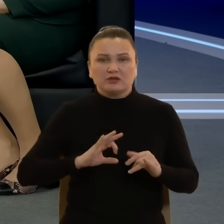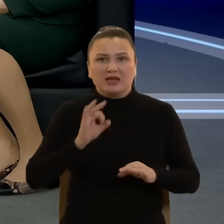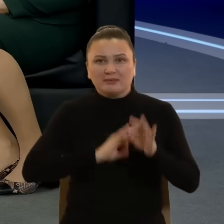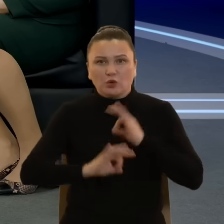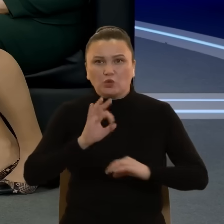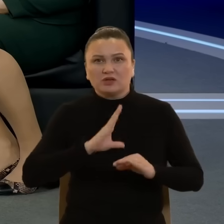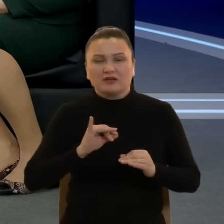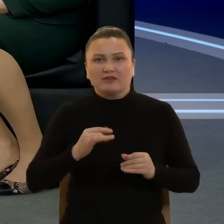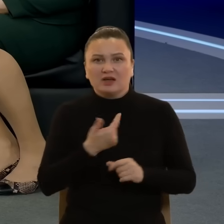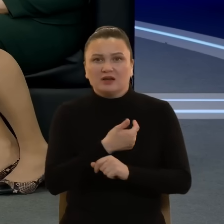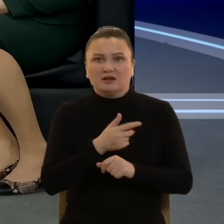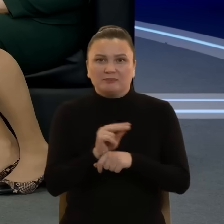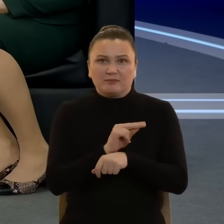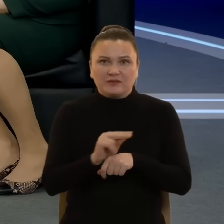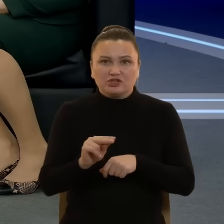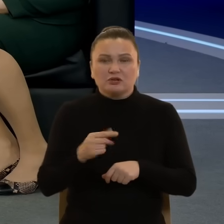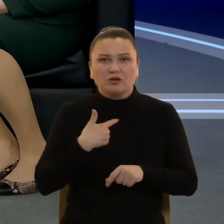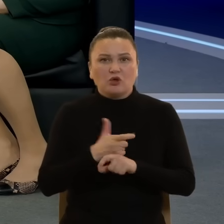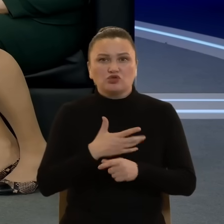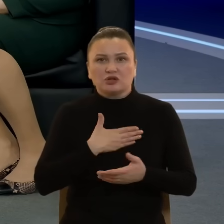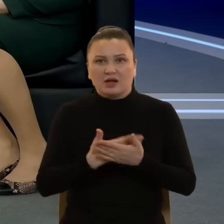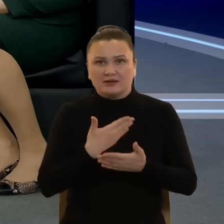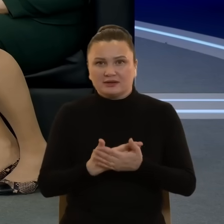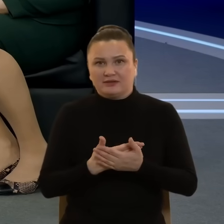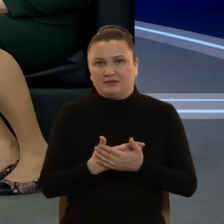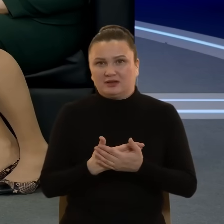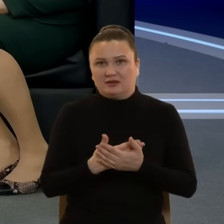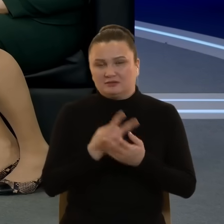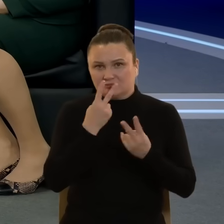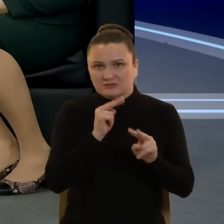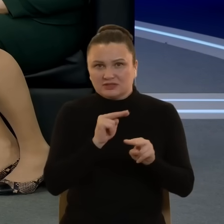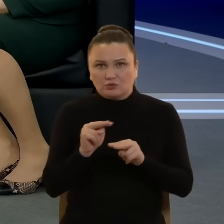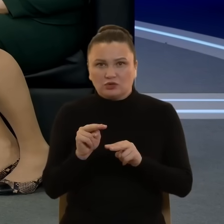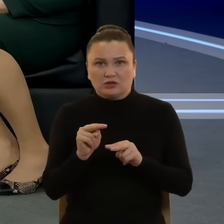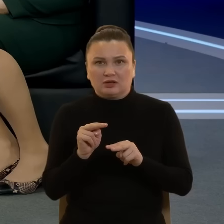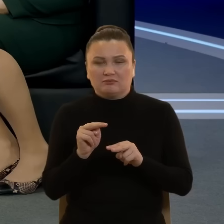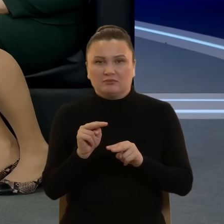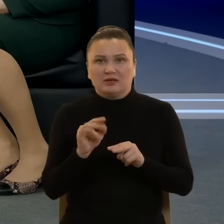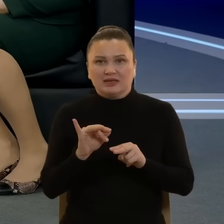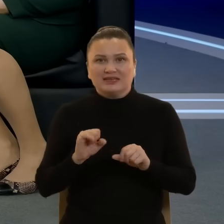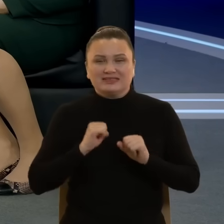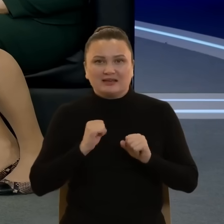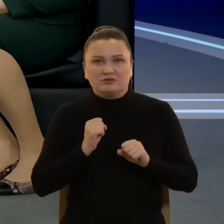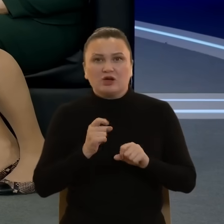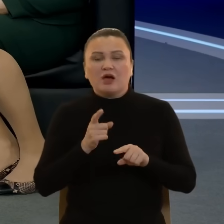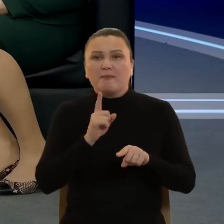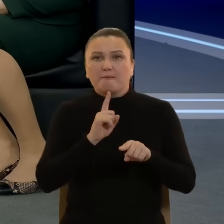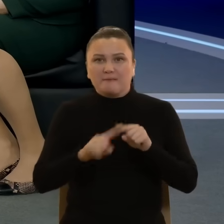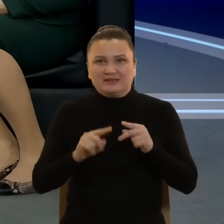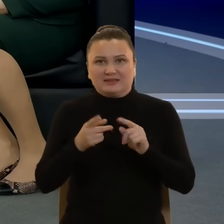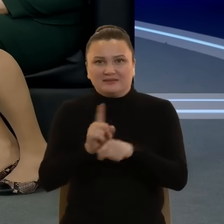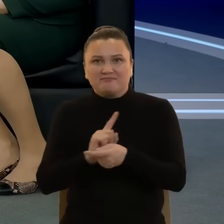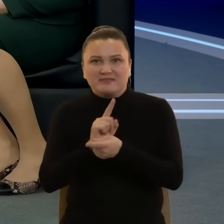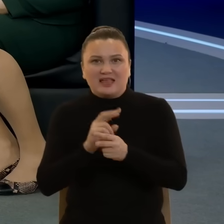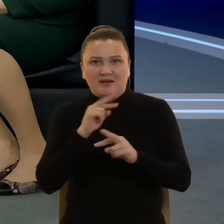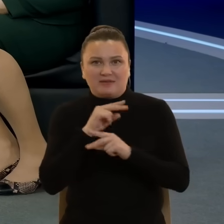клинической практике, мы очень активно этот процесс регулируем в сторону более быстрой селекции устойчивости.